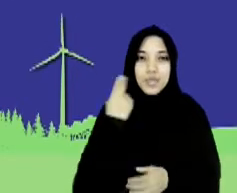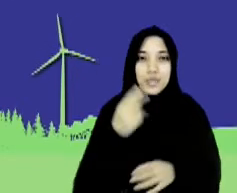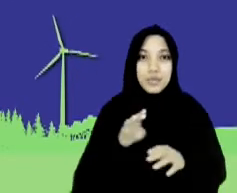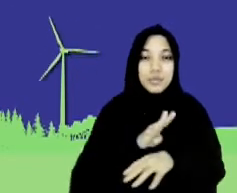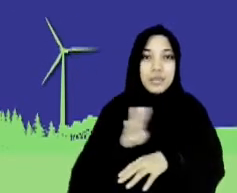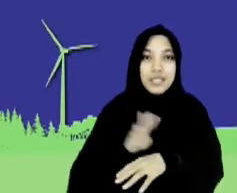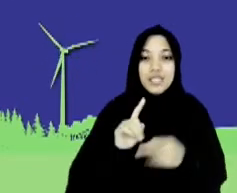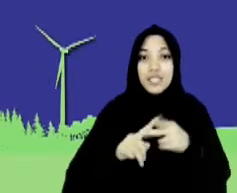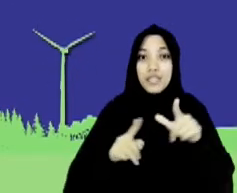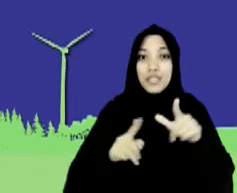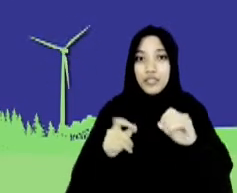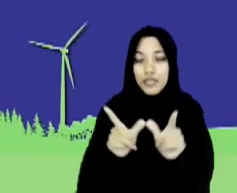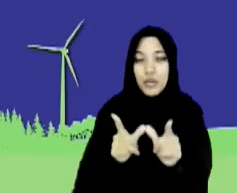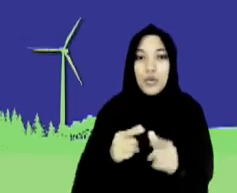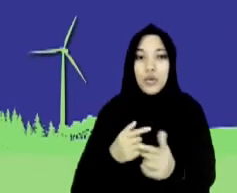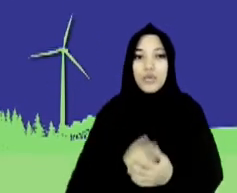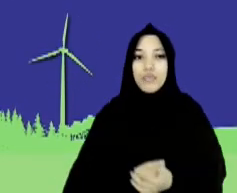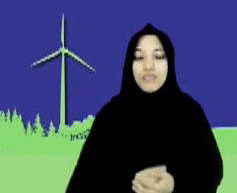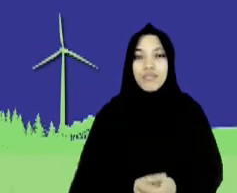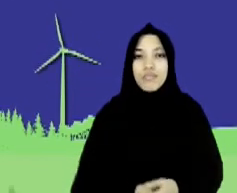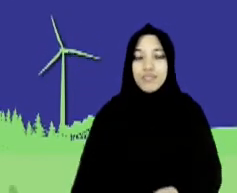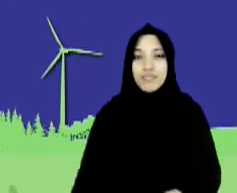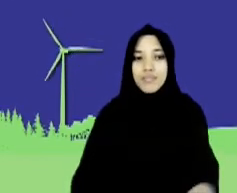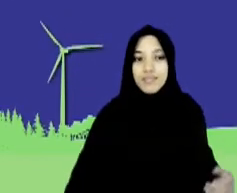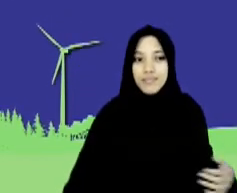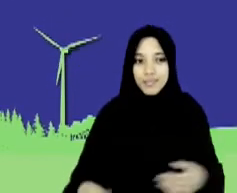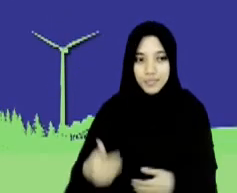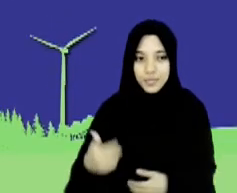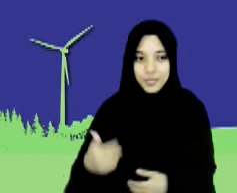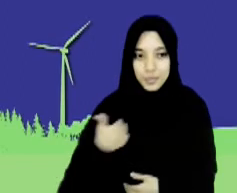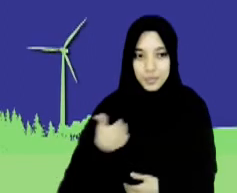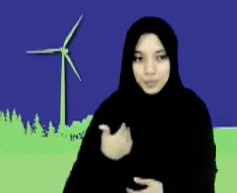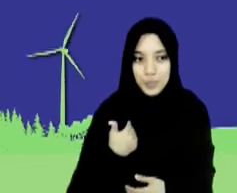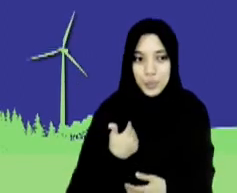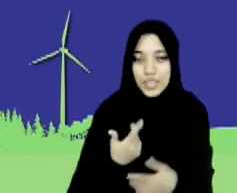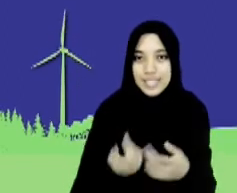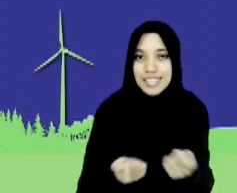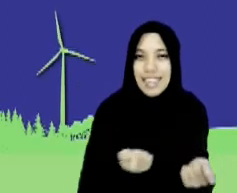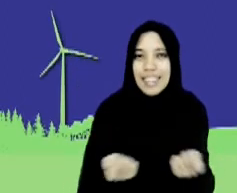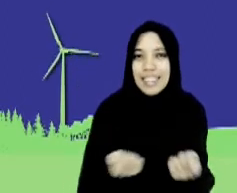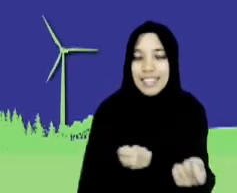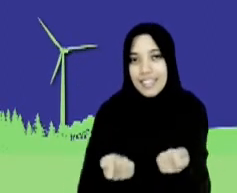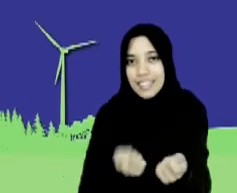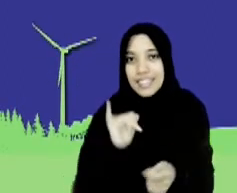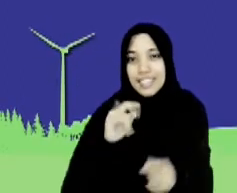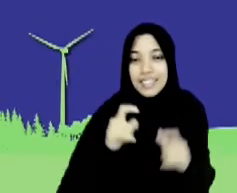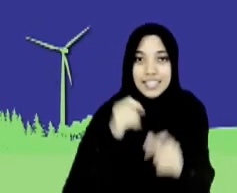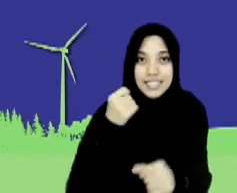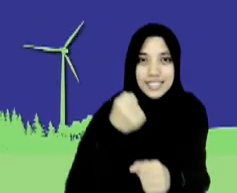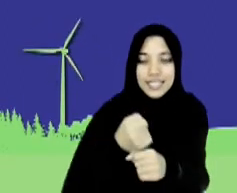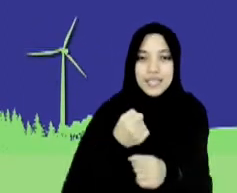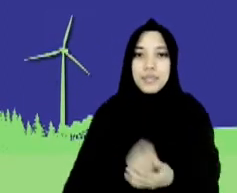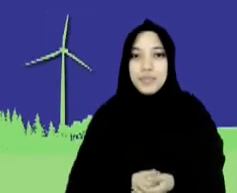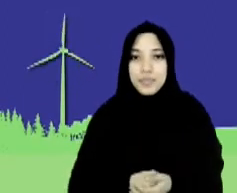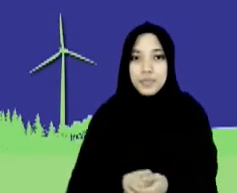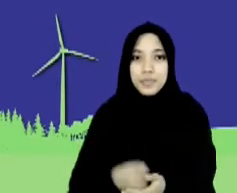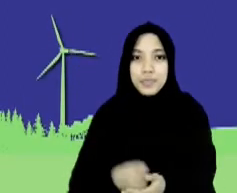eh Green bersifat mempunyai eh strategi ISG tadi yang disebut Mas